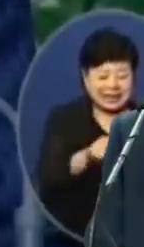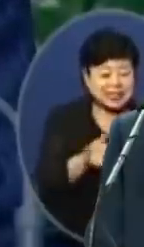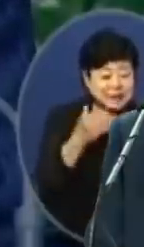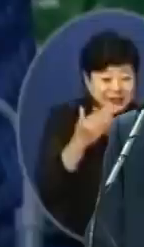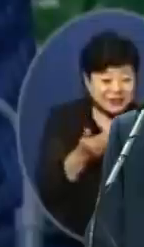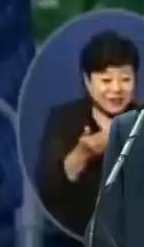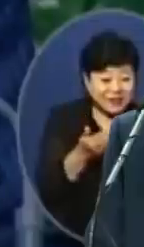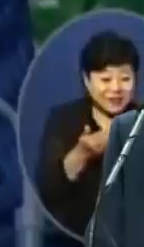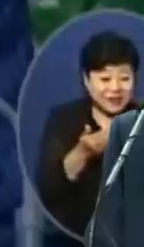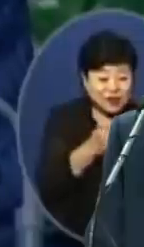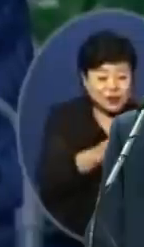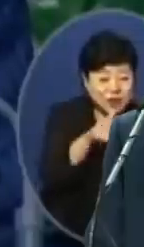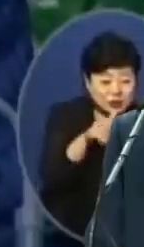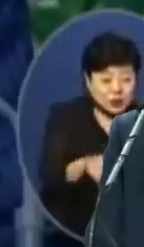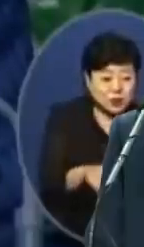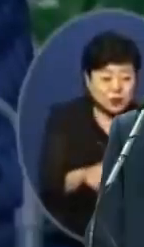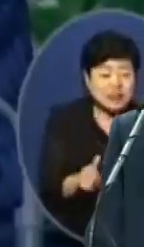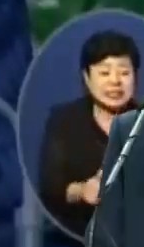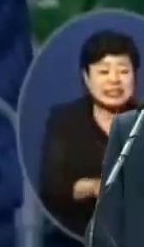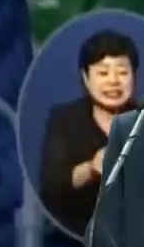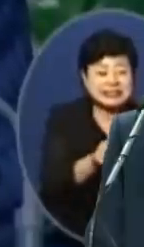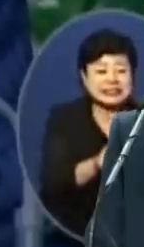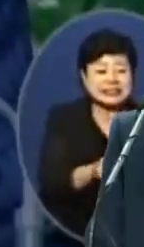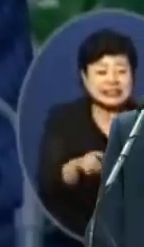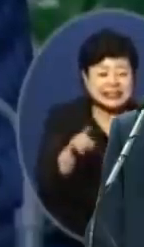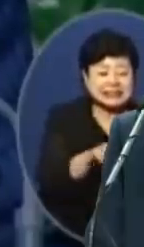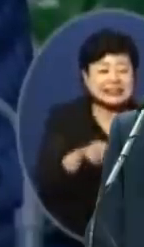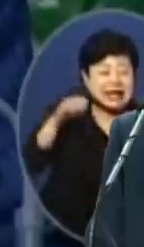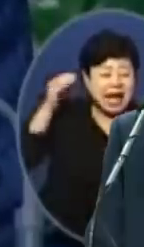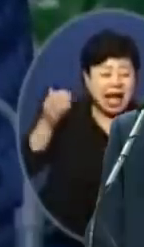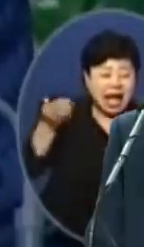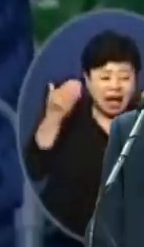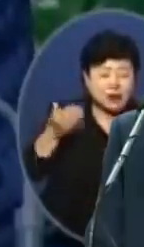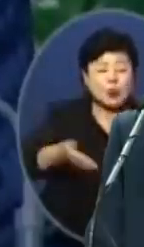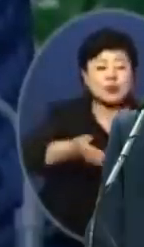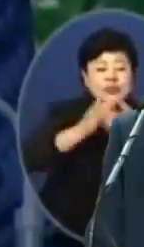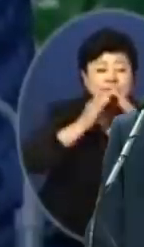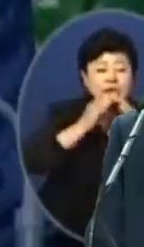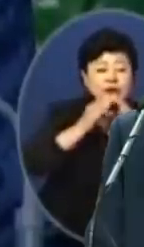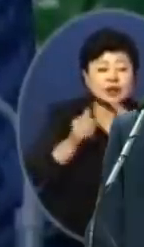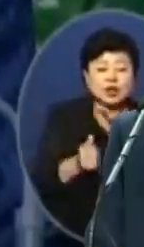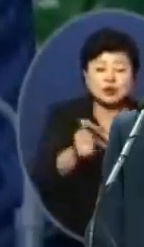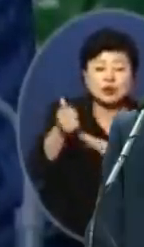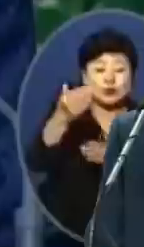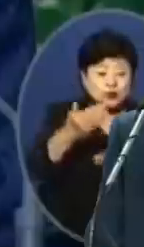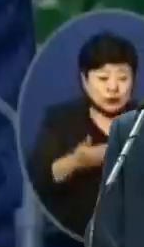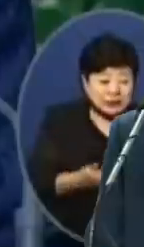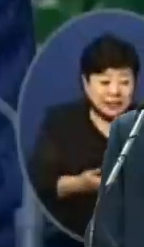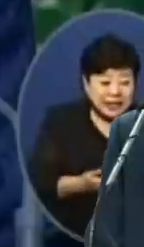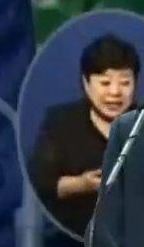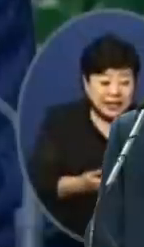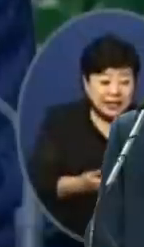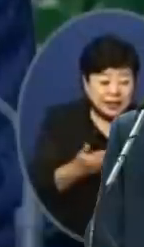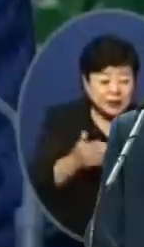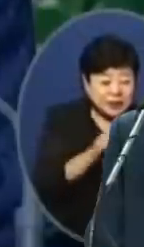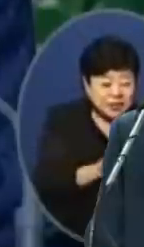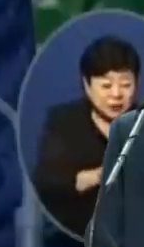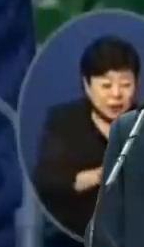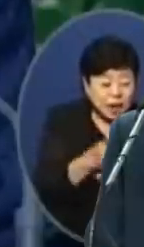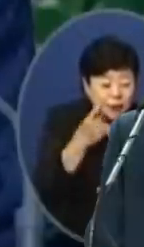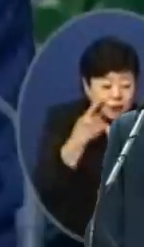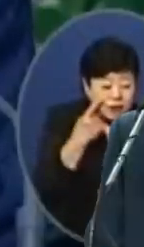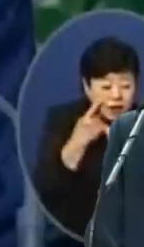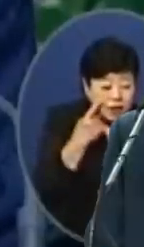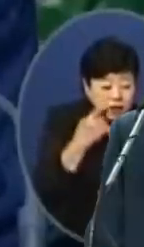하나님이 주의 종을 기를 신학교를 세우라는 소원을 주시는데 여러분 기도를 해 주십시오.